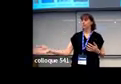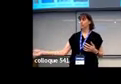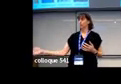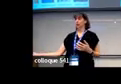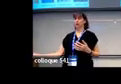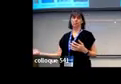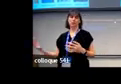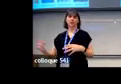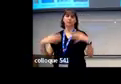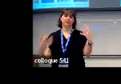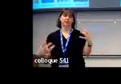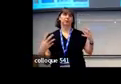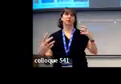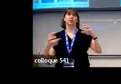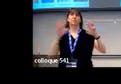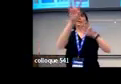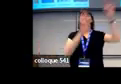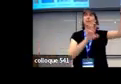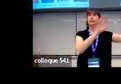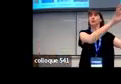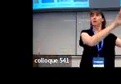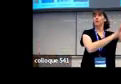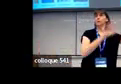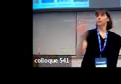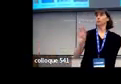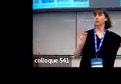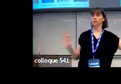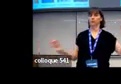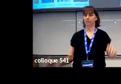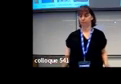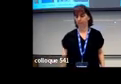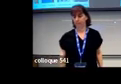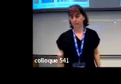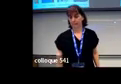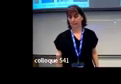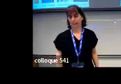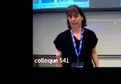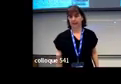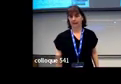Puis des étudiants au doctorat en bas qui nous présentent leur projet, puis ça va avec des chapitres du livre.